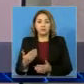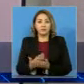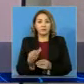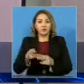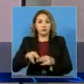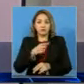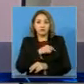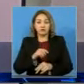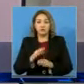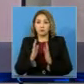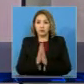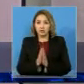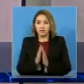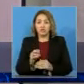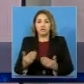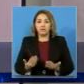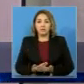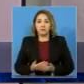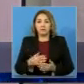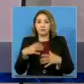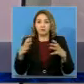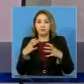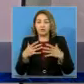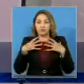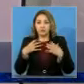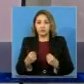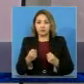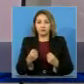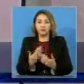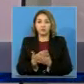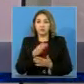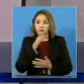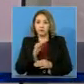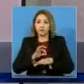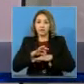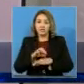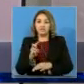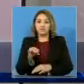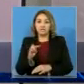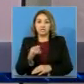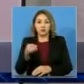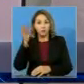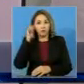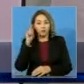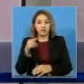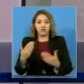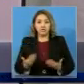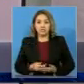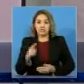Поэтому врачи настоятельно предупреждают граждан бережно относиться к своему здоровью и своевременно проходить скрининг. Помните,